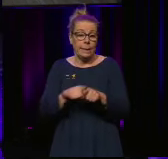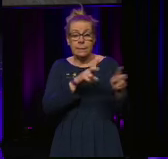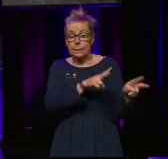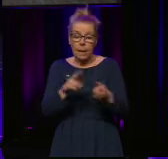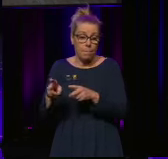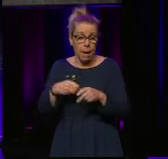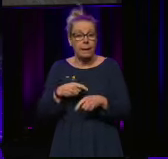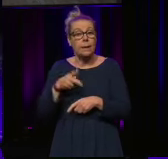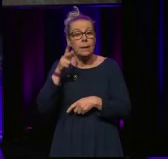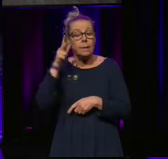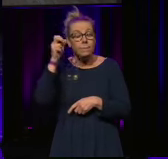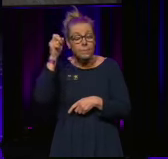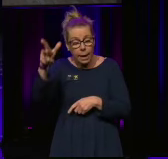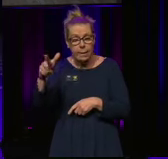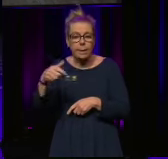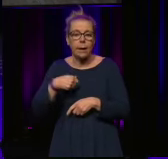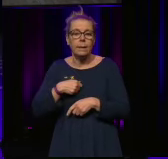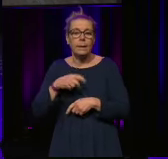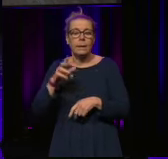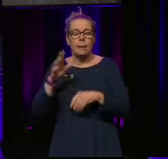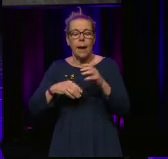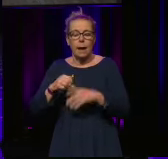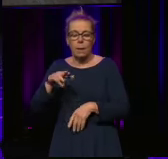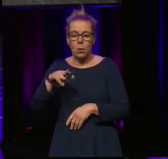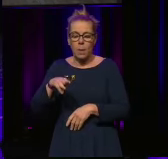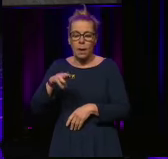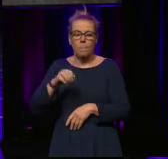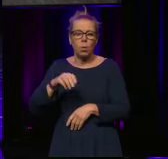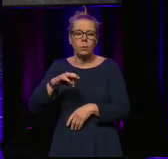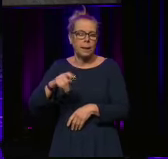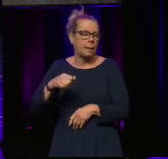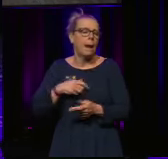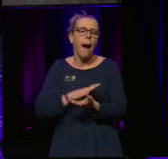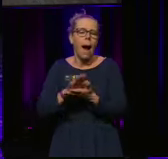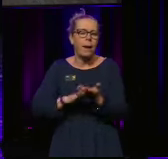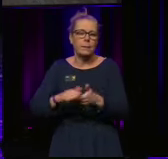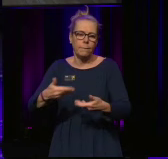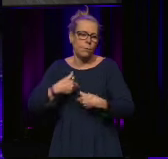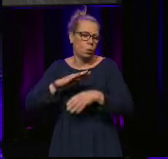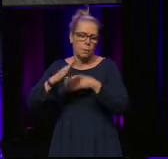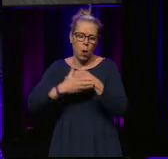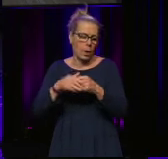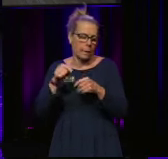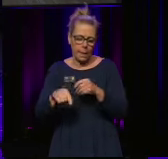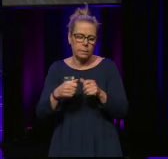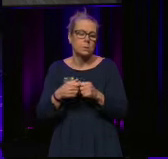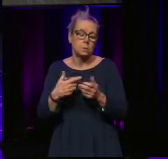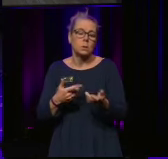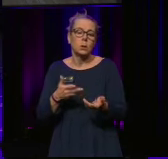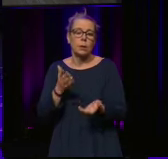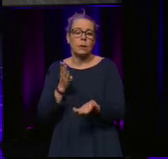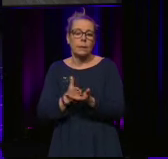monarkin. Den får aldrig återinföras, inte ens, inte ens efter en revolution. Men